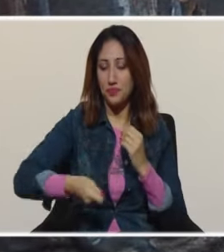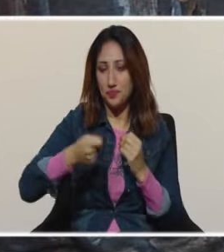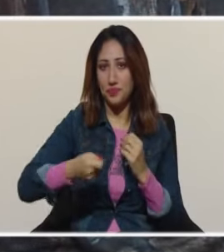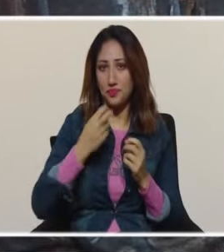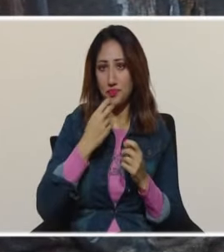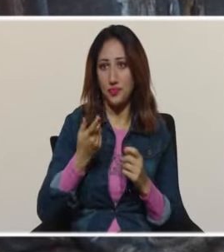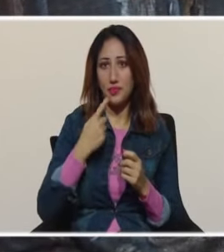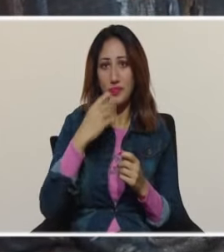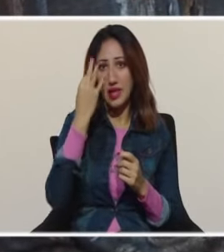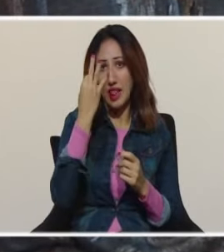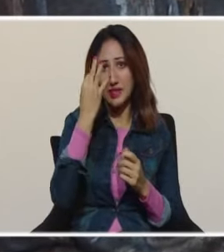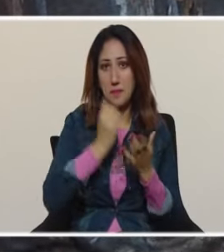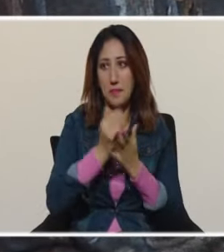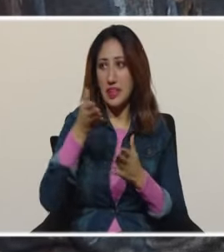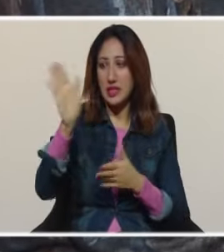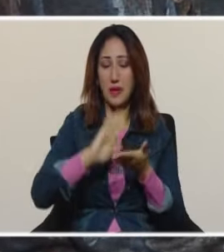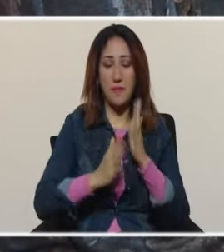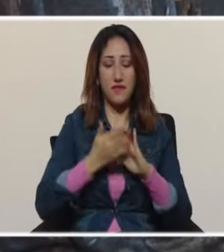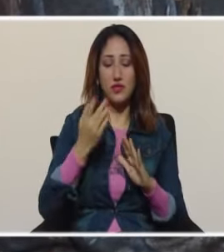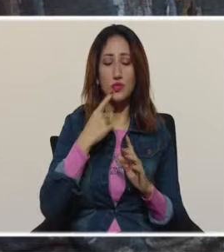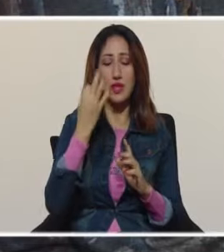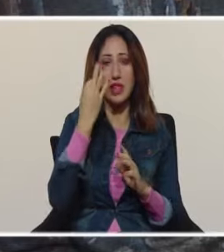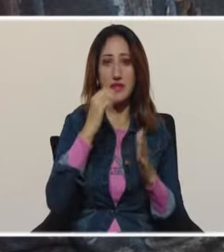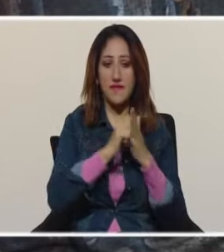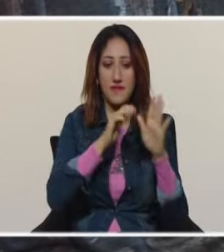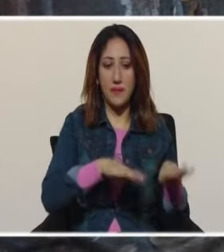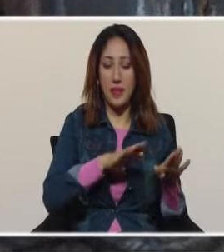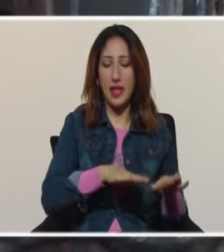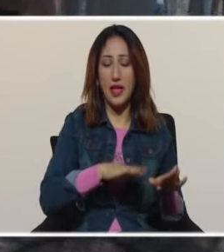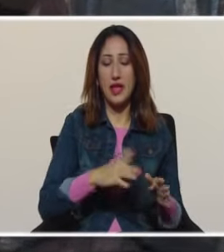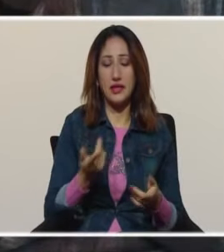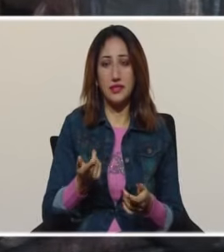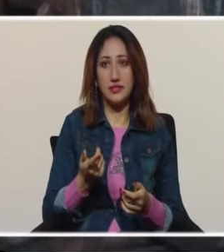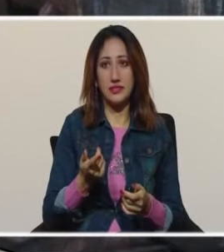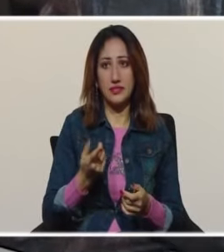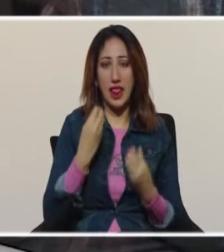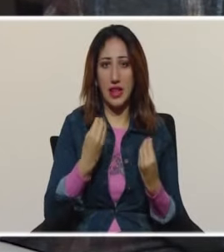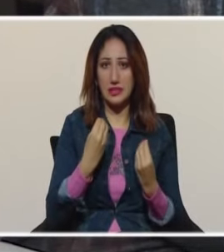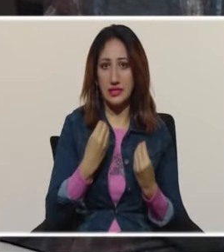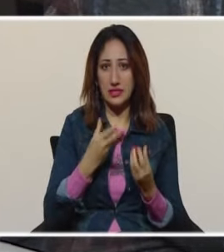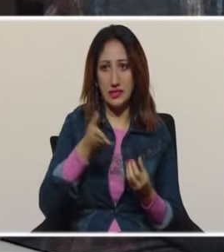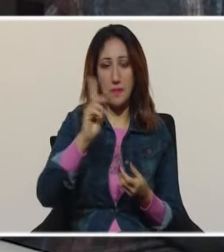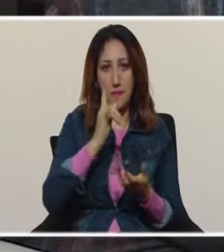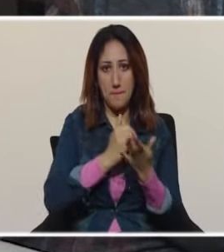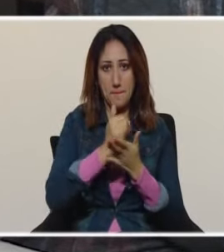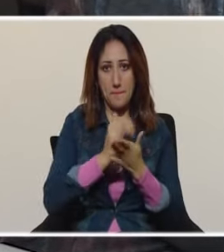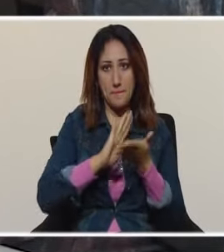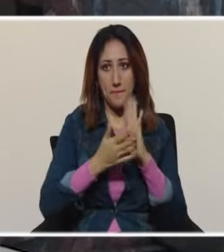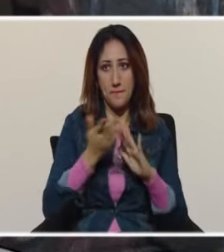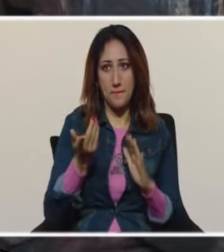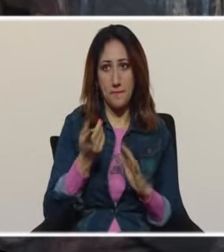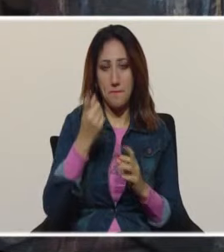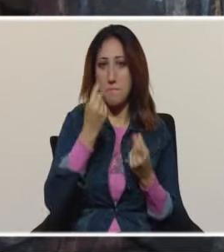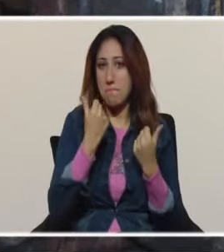خاطر هو بقى له 3 سنين ما راحش مدرسه، يعني ما بودش مدرسه ولحد دلوقتي مش بيتعلم. لا لما وديت باجي اوديه ما